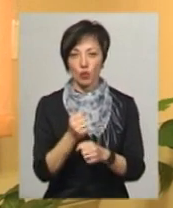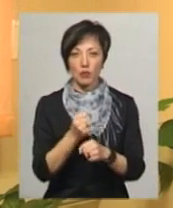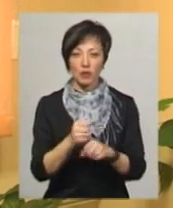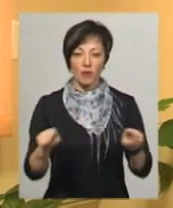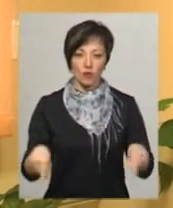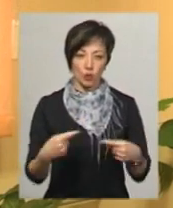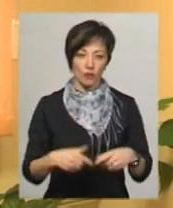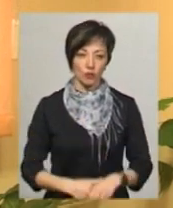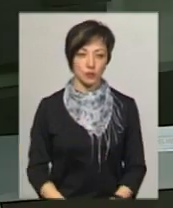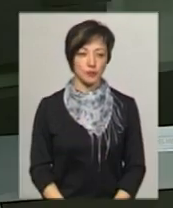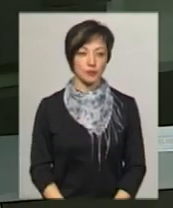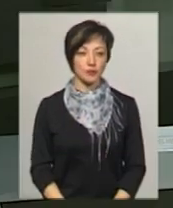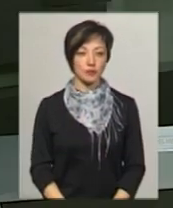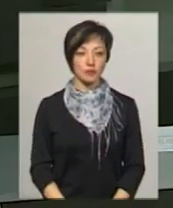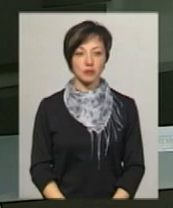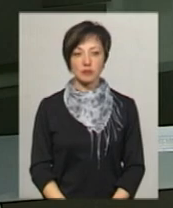їх відновленню.